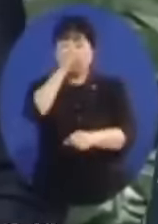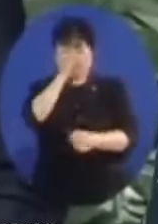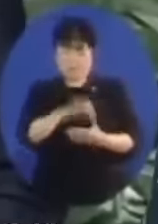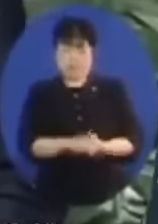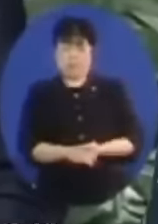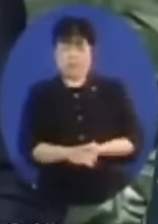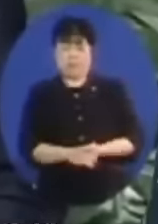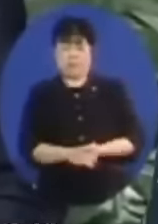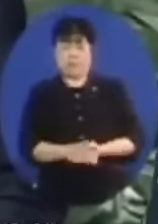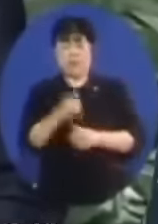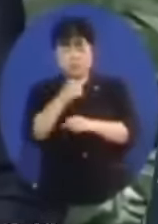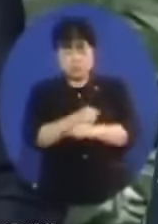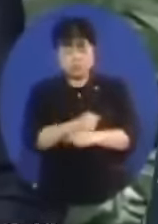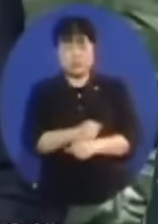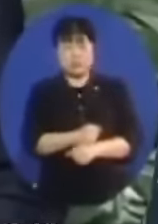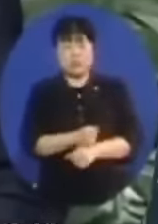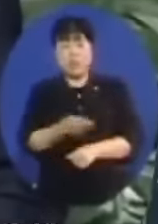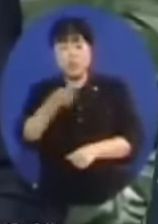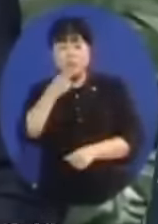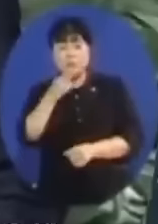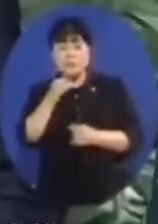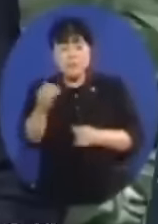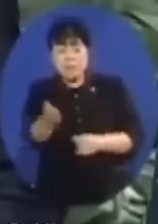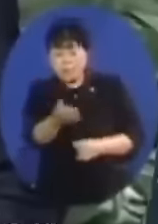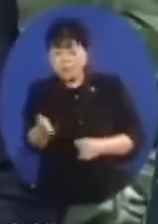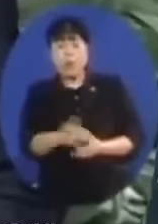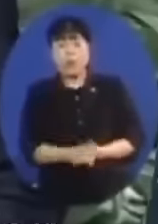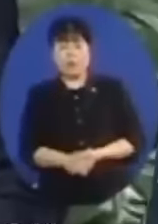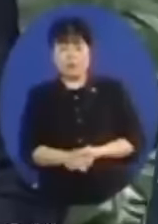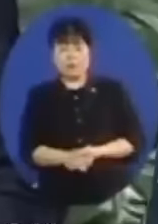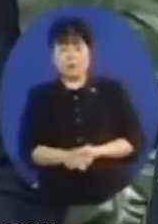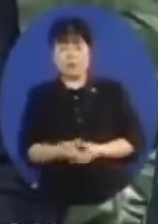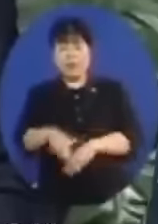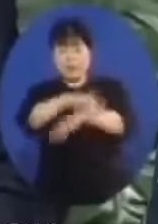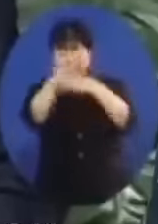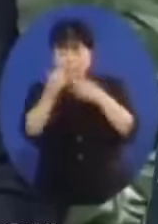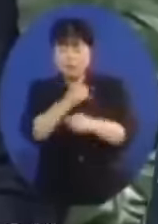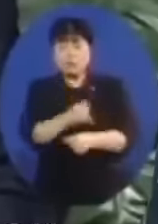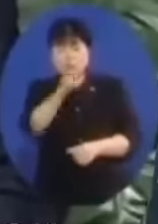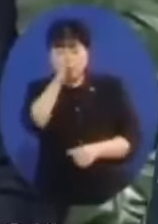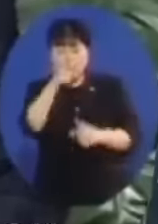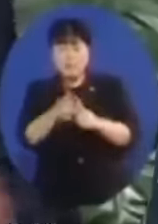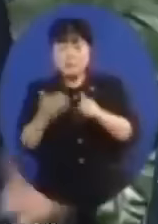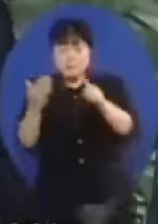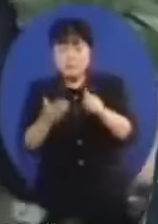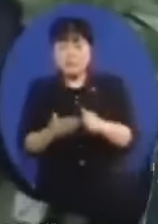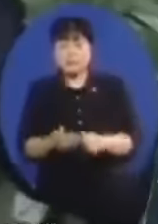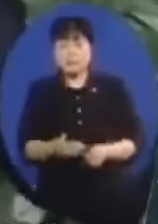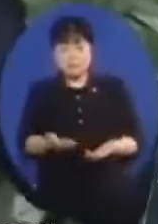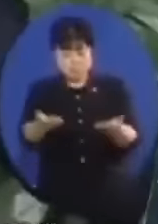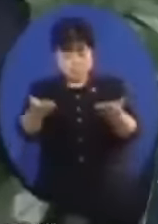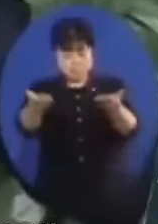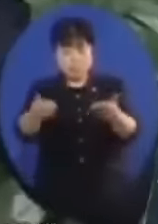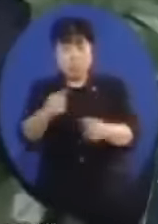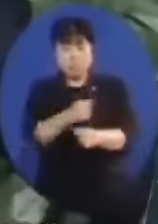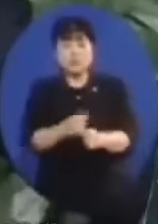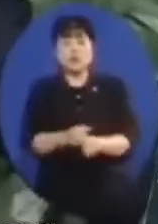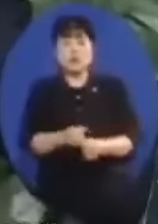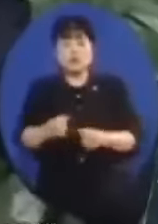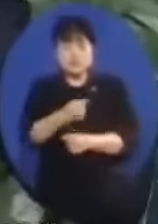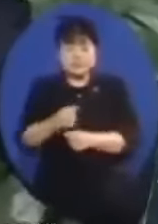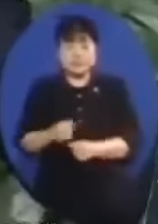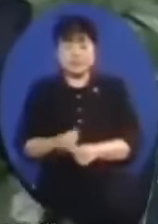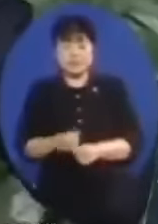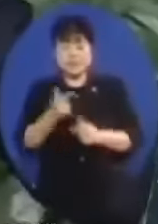사는 것이 수고하지 않고 사는 사람 한 사람도 없습니다. 그렇기 때문에 예수님께서 우리 보고 손을 내미시고 수고하고